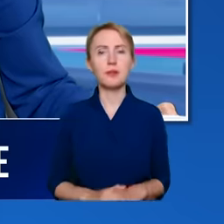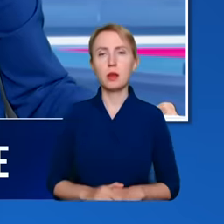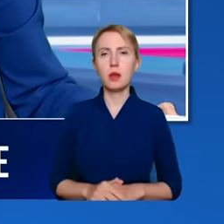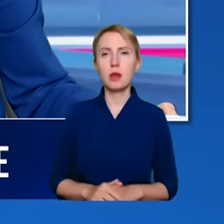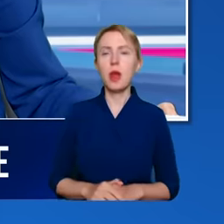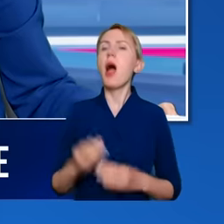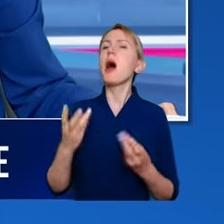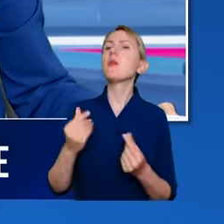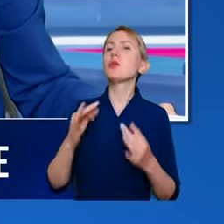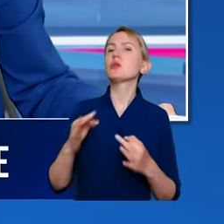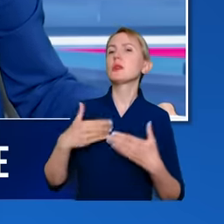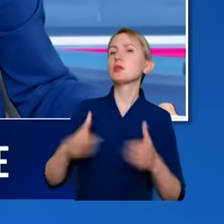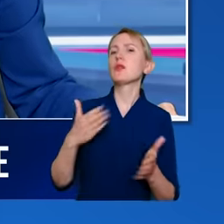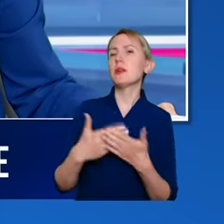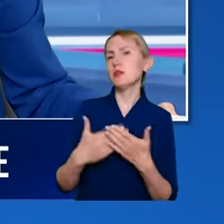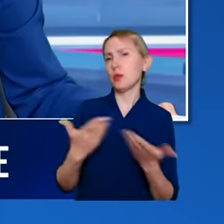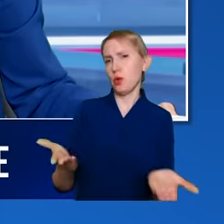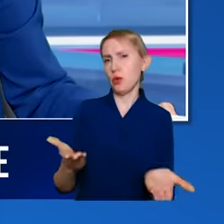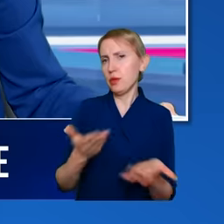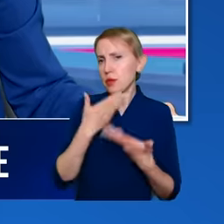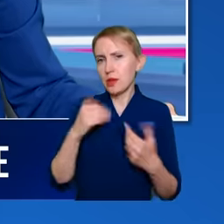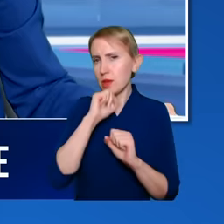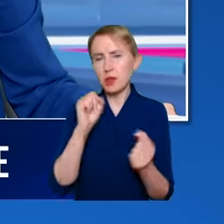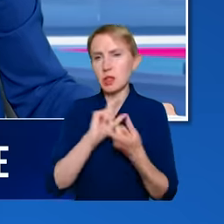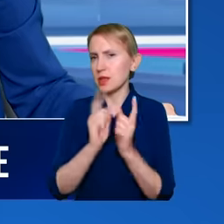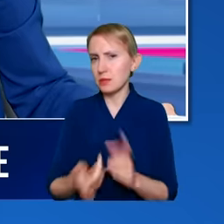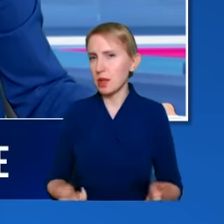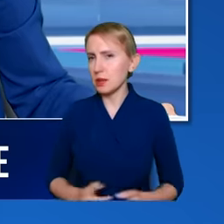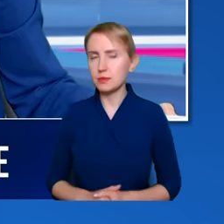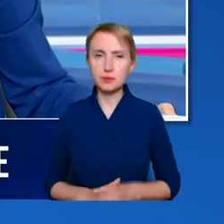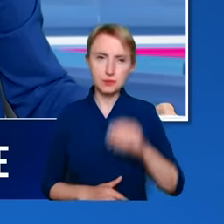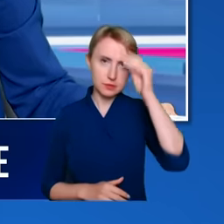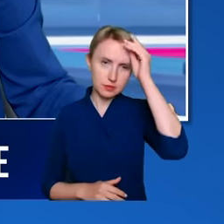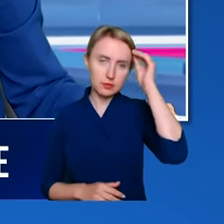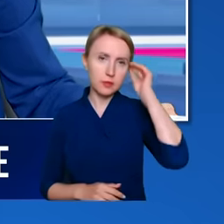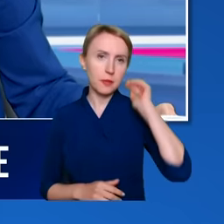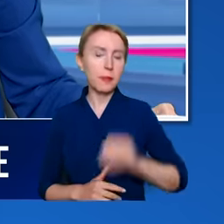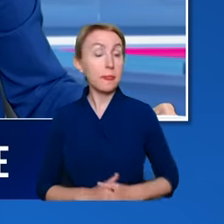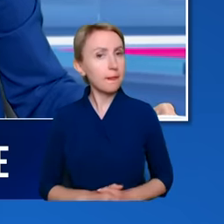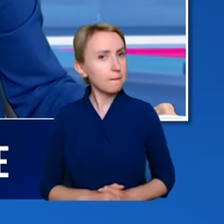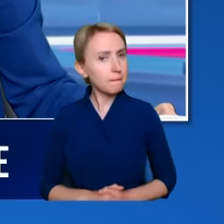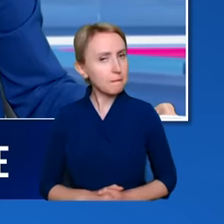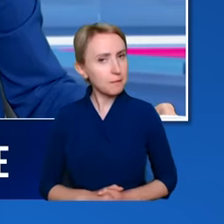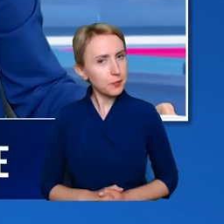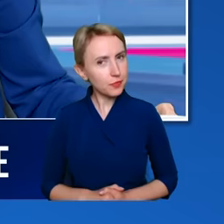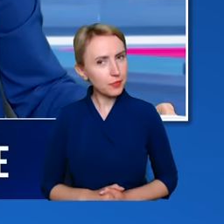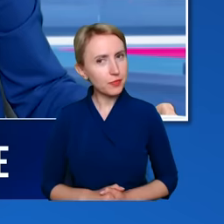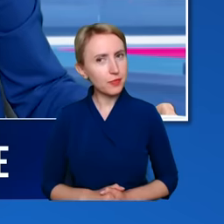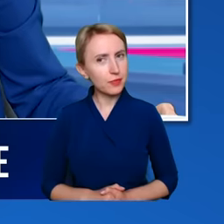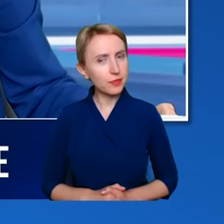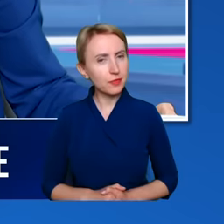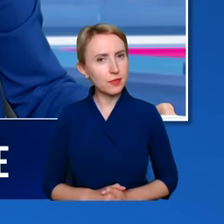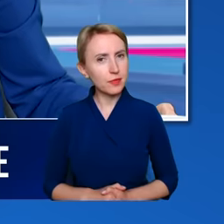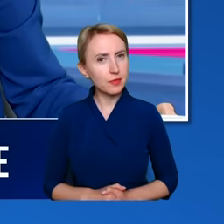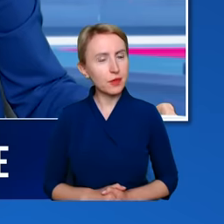zostały odblokowane? Przecież nie ma żadnych zmian. 11 razy we wniosku powołali się na ustawę prezydencką. Jak wyglądał u nas